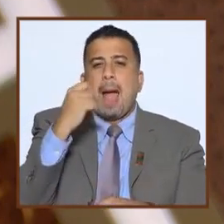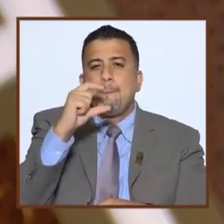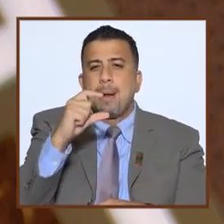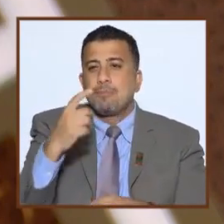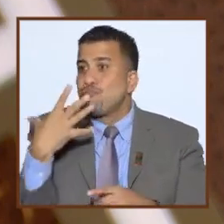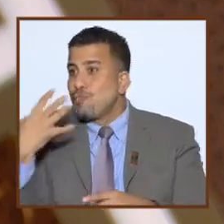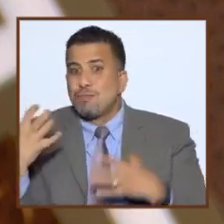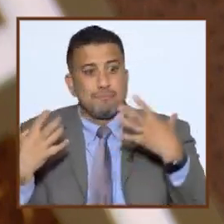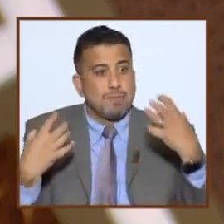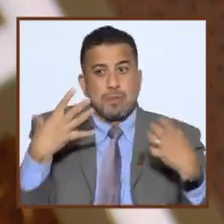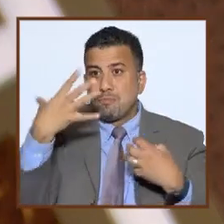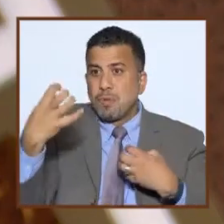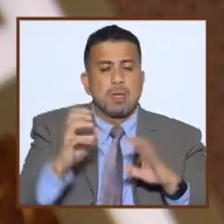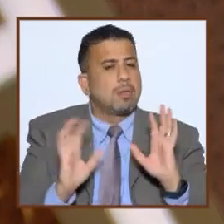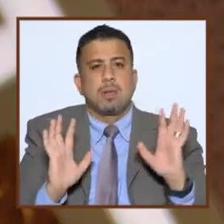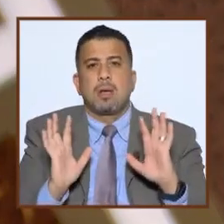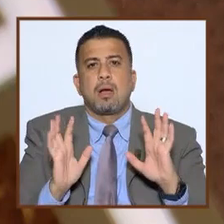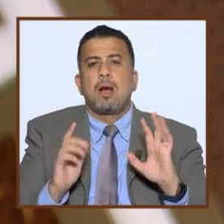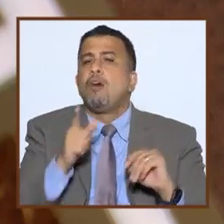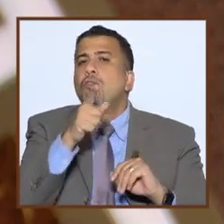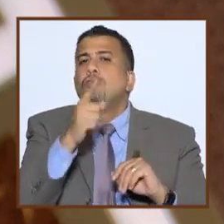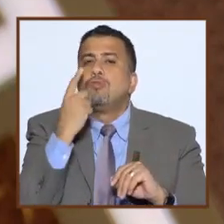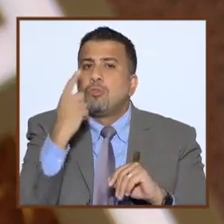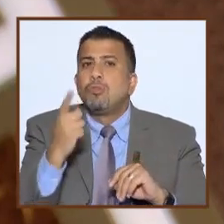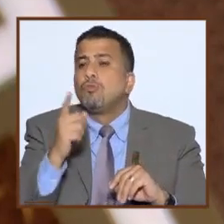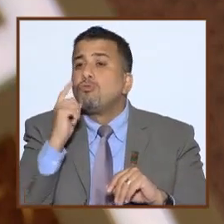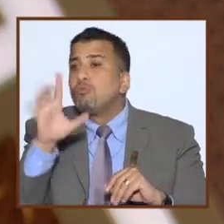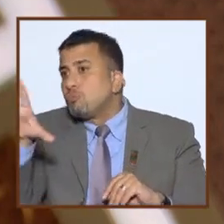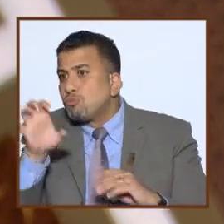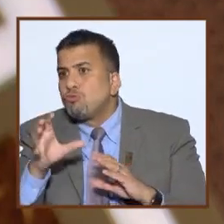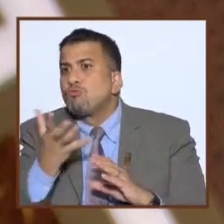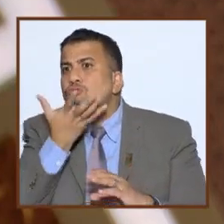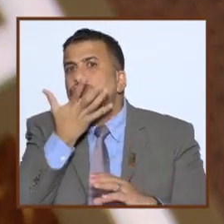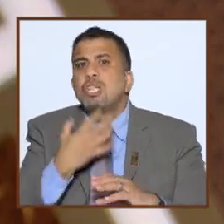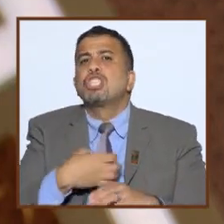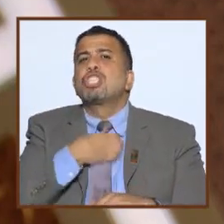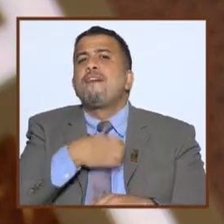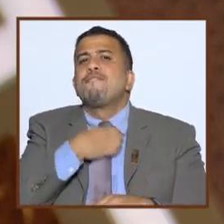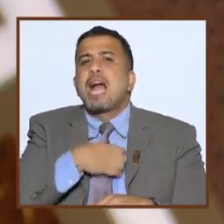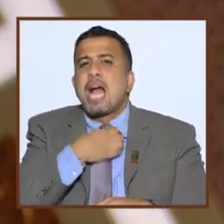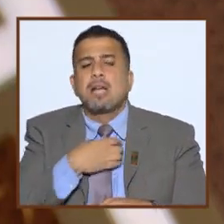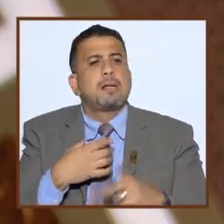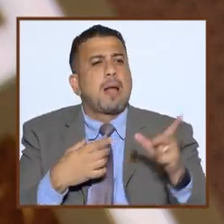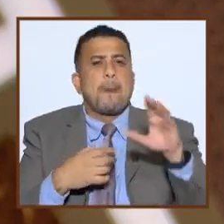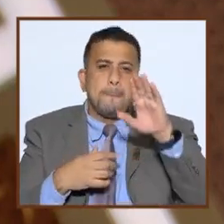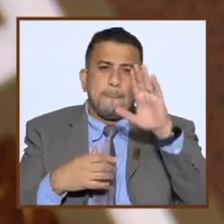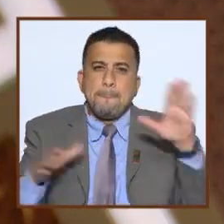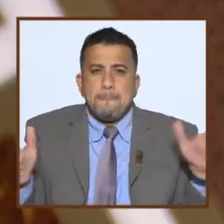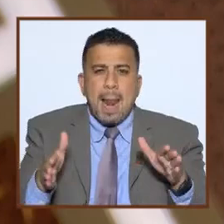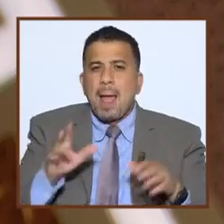سفيان وخذ من حيث اخذه يعني من كتاب الله ومن سنه رسول الله صلى الله عليه واله وسلم